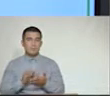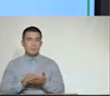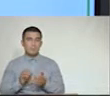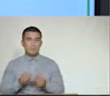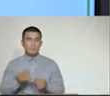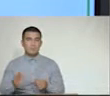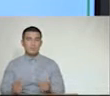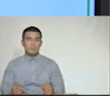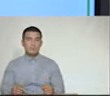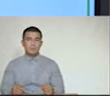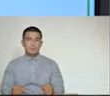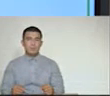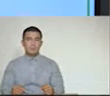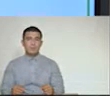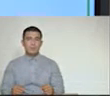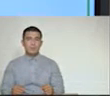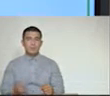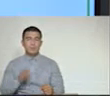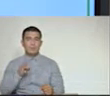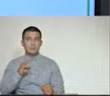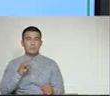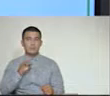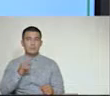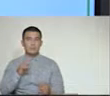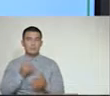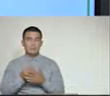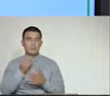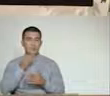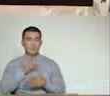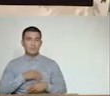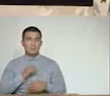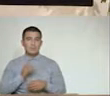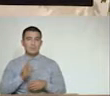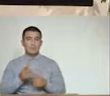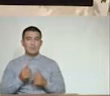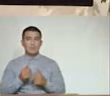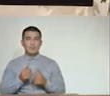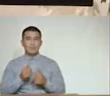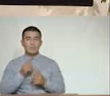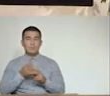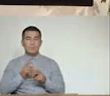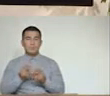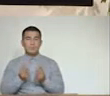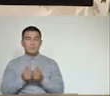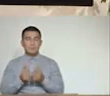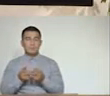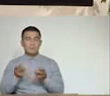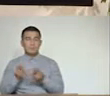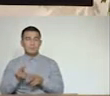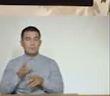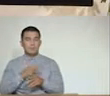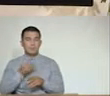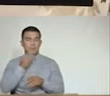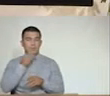qo'yasiz. Tufilka oziqni qanday hazm qiladi? Tufilkaning yonida joylashgan og'iz